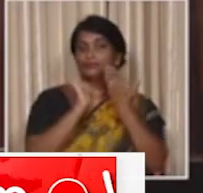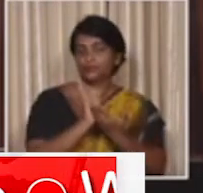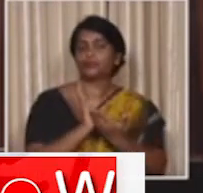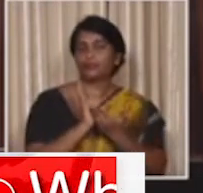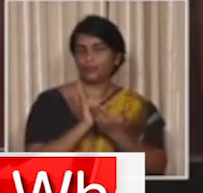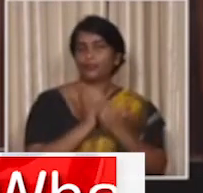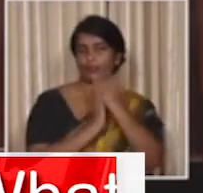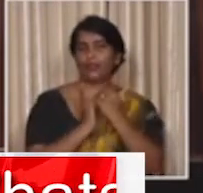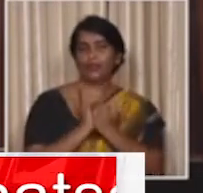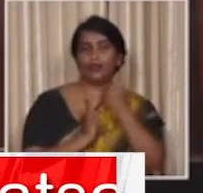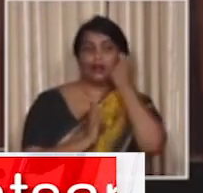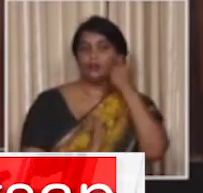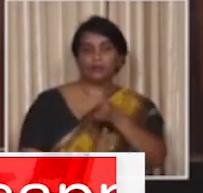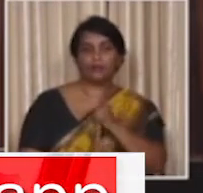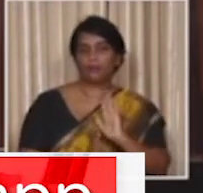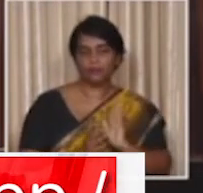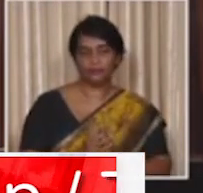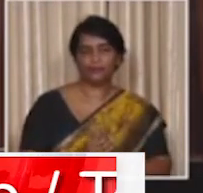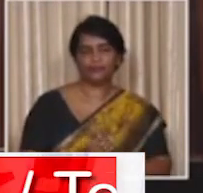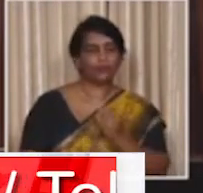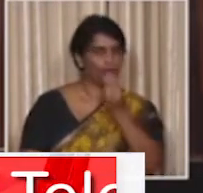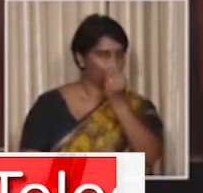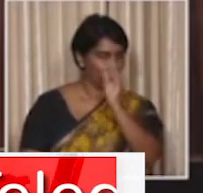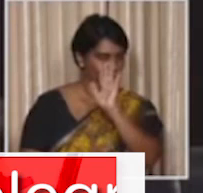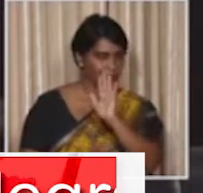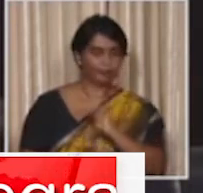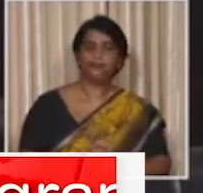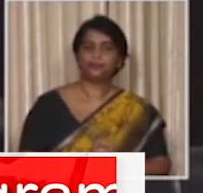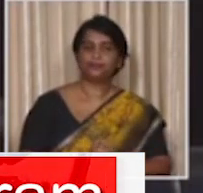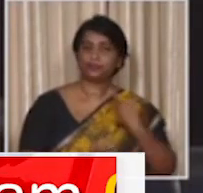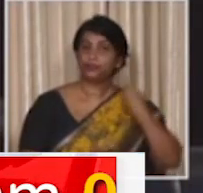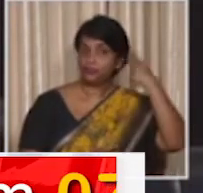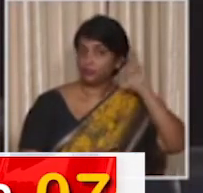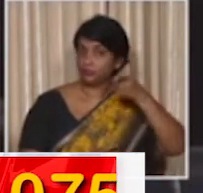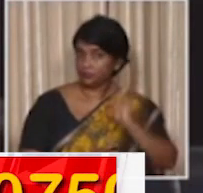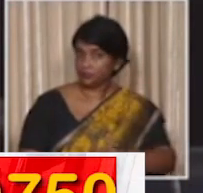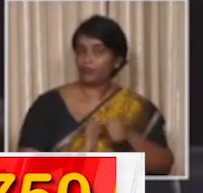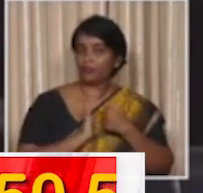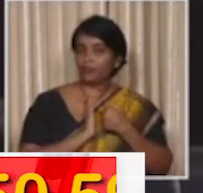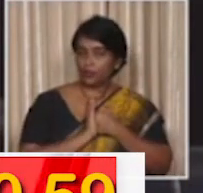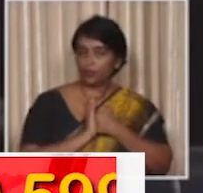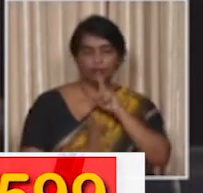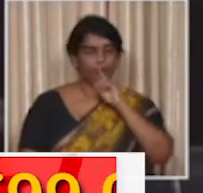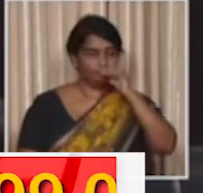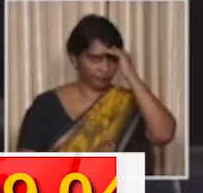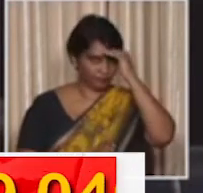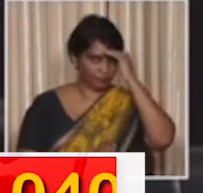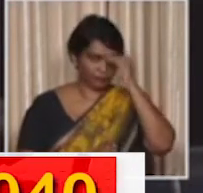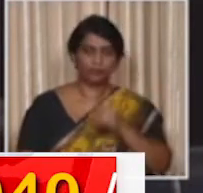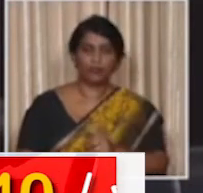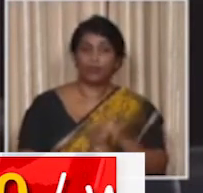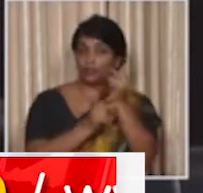මිසක්ක මේ යෝජනාව නෙමෙයි. පොඩ්ඩක් ඉන්න. අපි ඊයේ එකඟ වුණේ ගරු සභාපති කතානායකතුමා